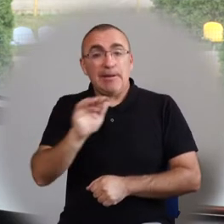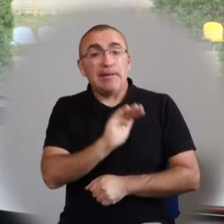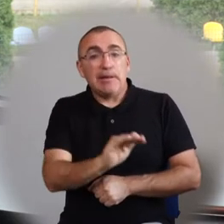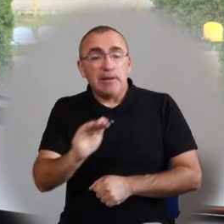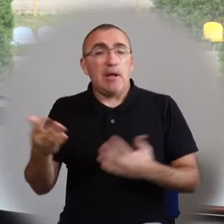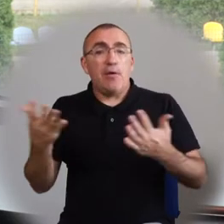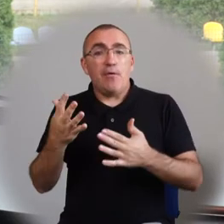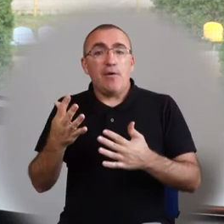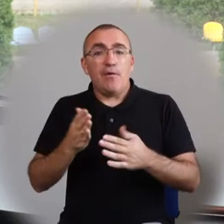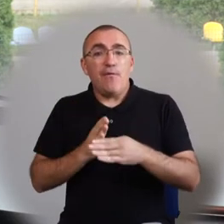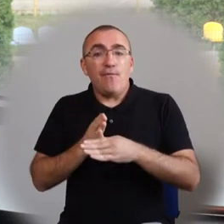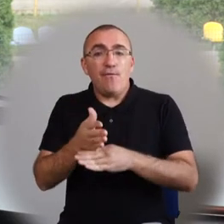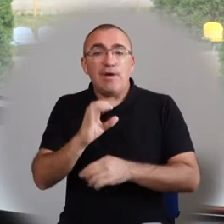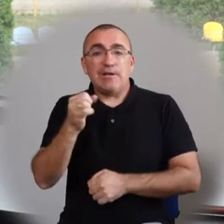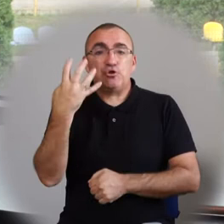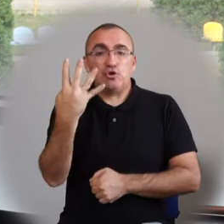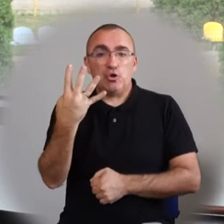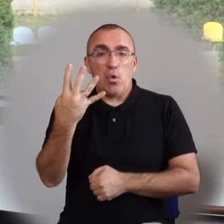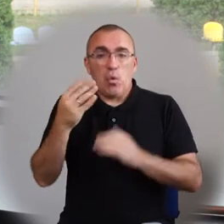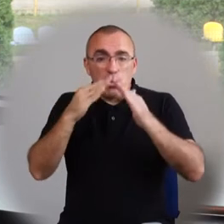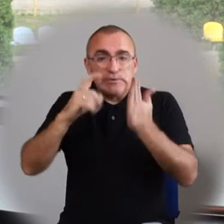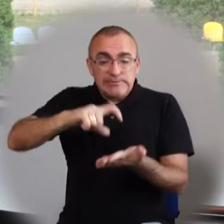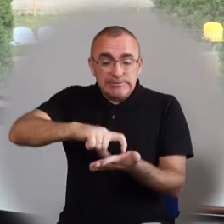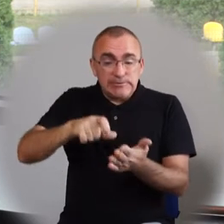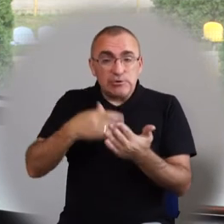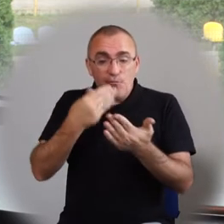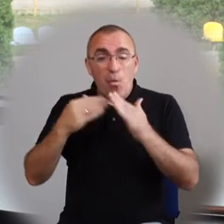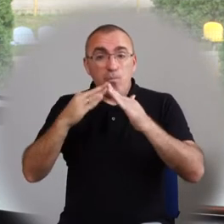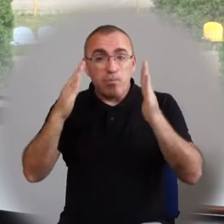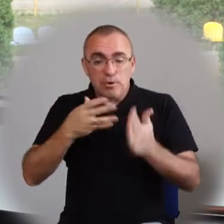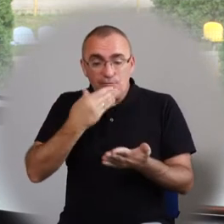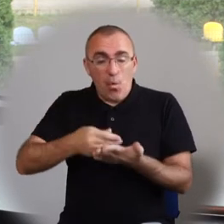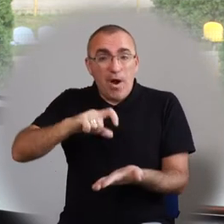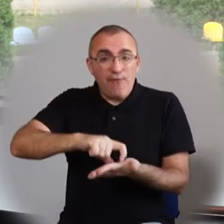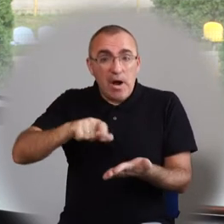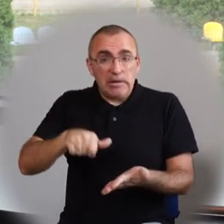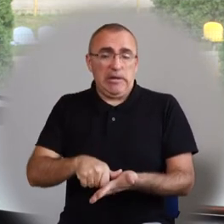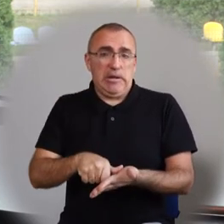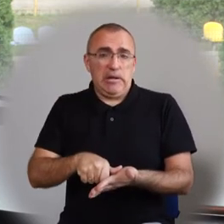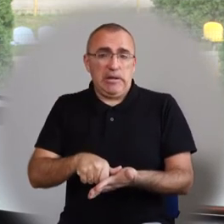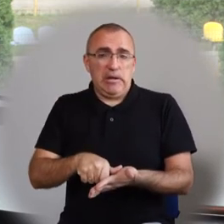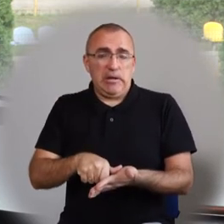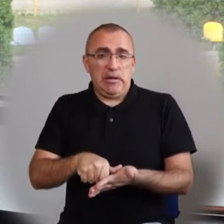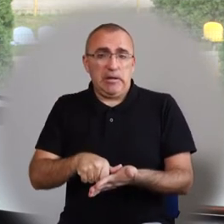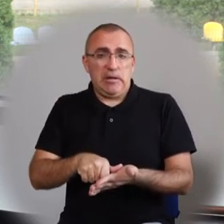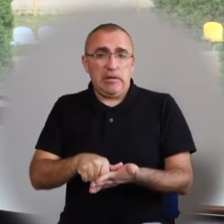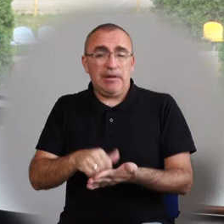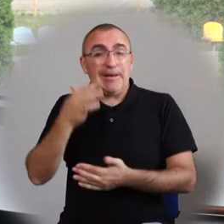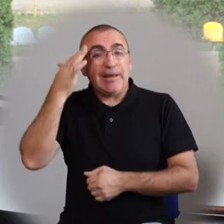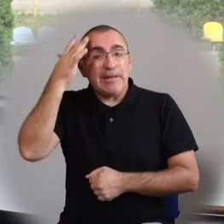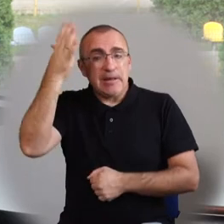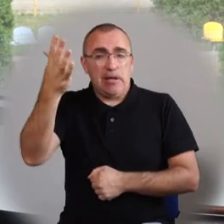тих дітей, які виходять із 4 стін своєї будівлі, своєї квартири,